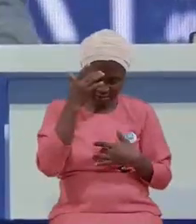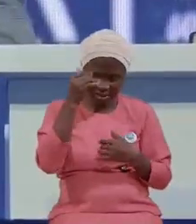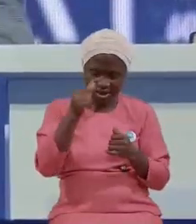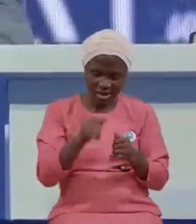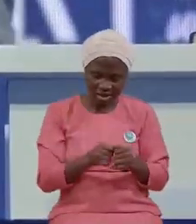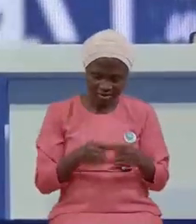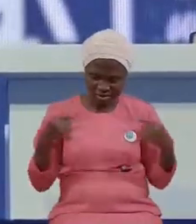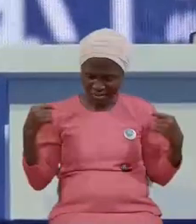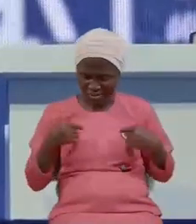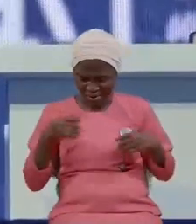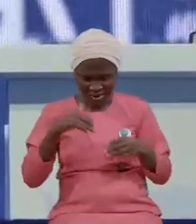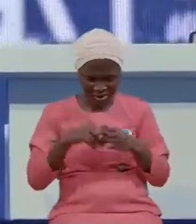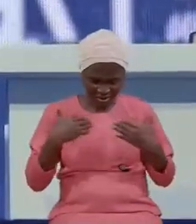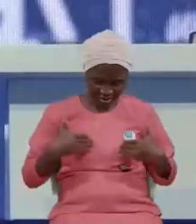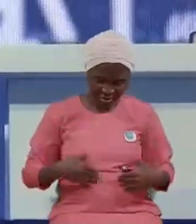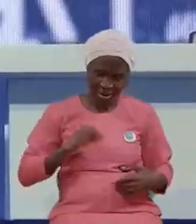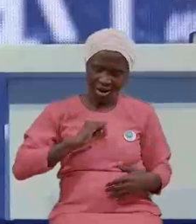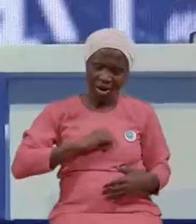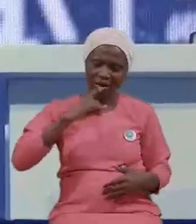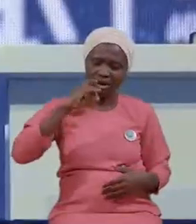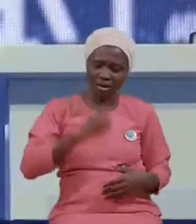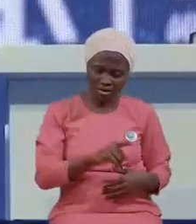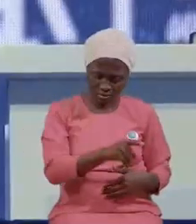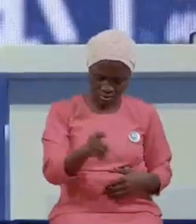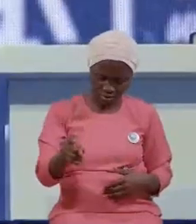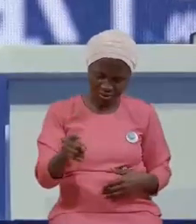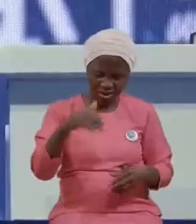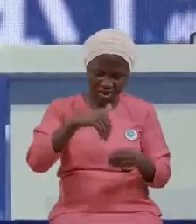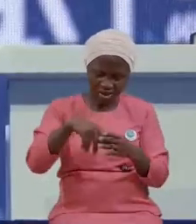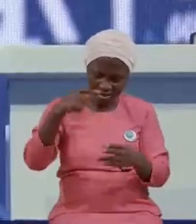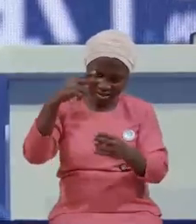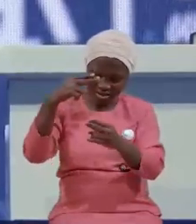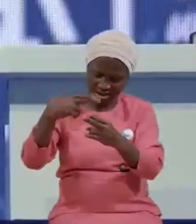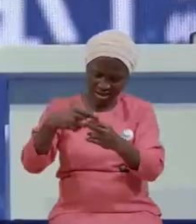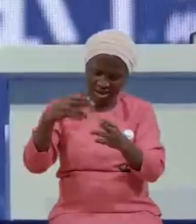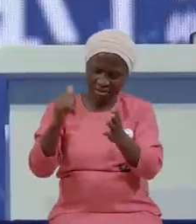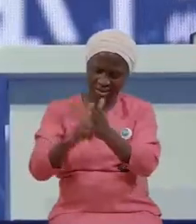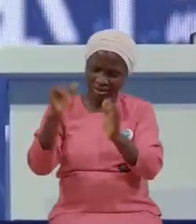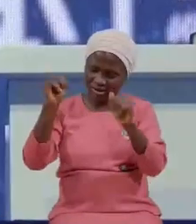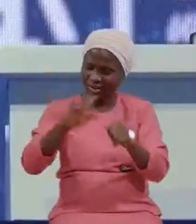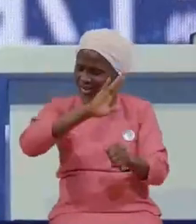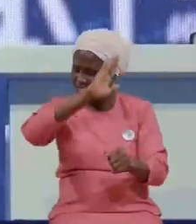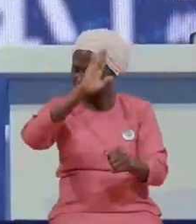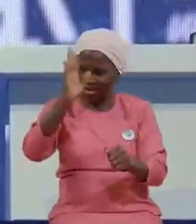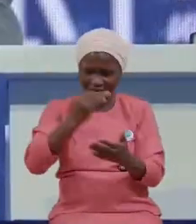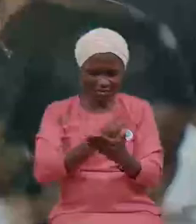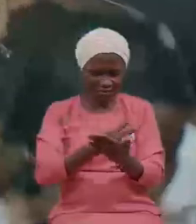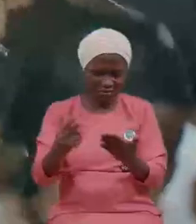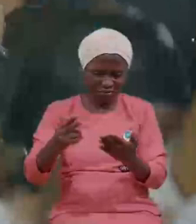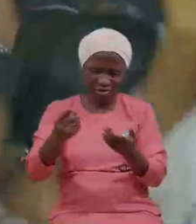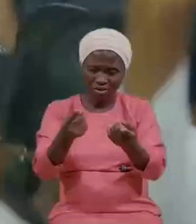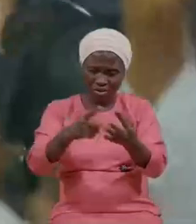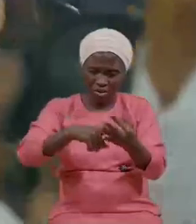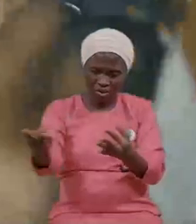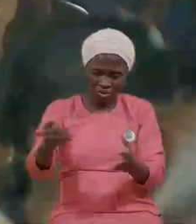Toute maladie, toute douleur dans le corps, je vous commande maintenant, dans le nom du Seigneur